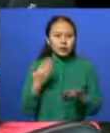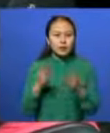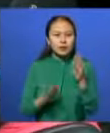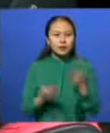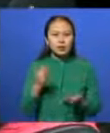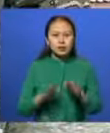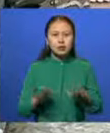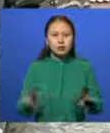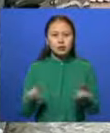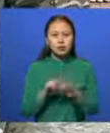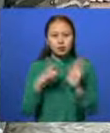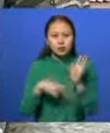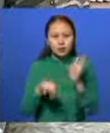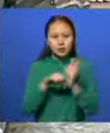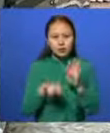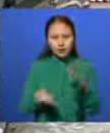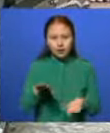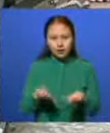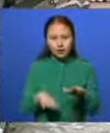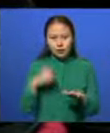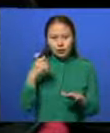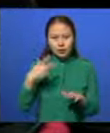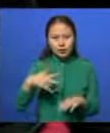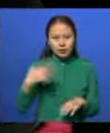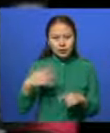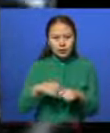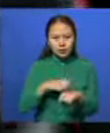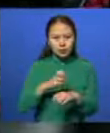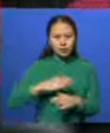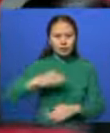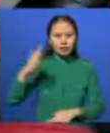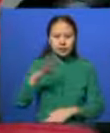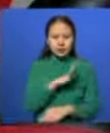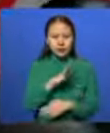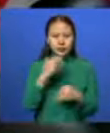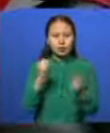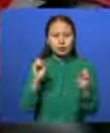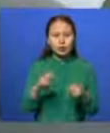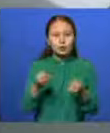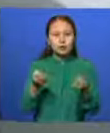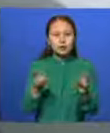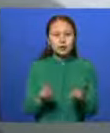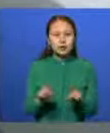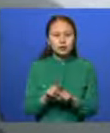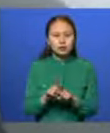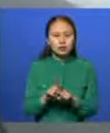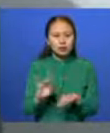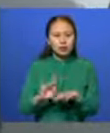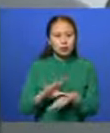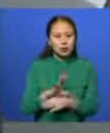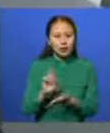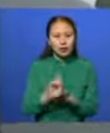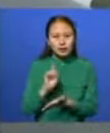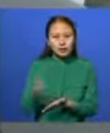салынған. Егер баланың салмағы 36 келі, ал бойы 135 сантиметр жоғары болса, онда арнайы балалар орындығын қолдану міндетті